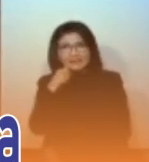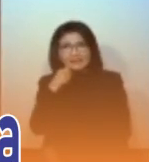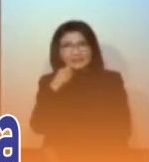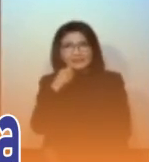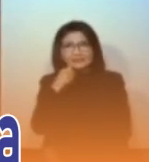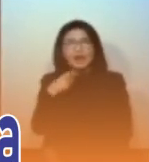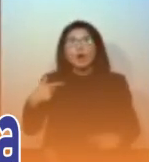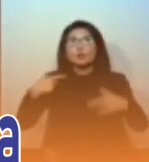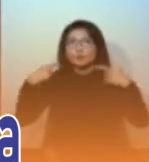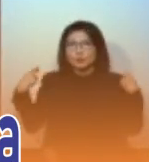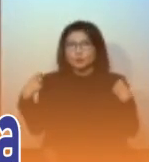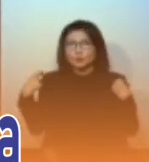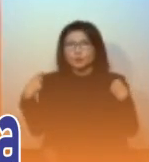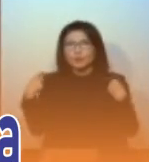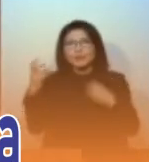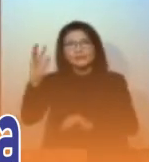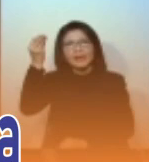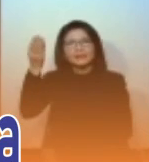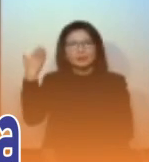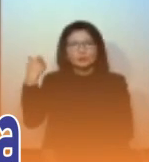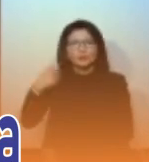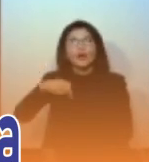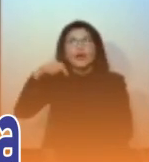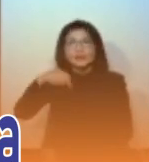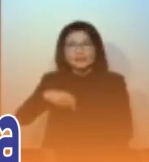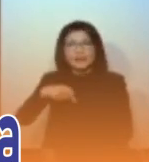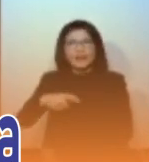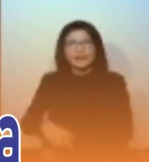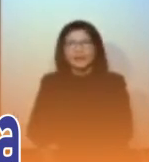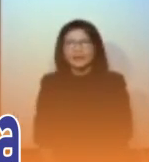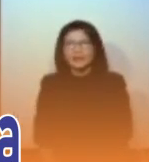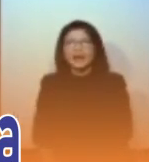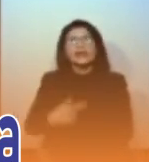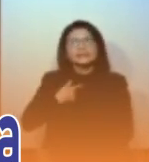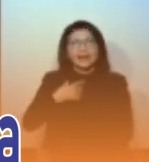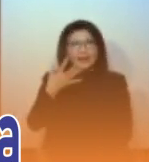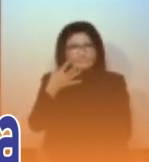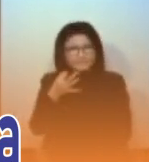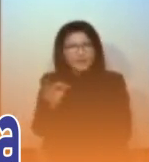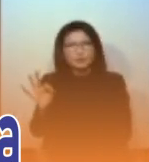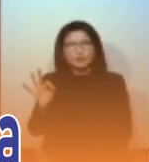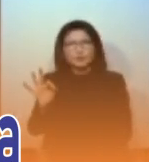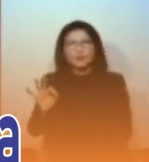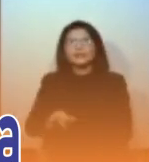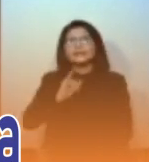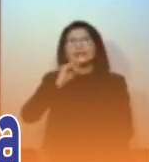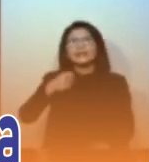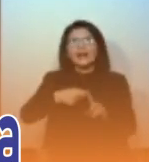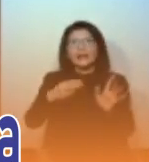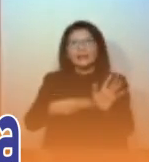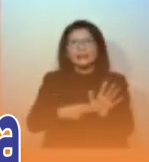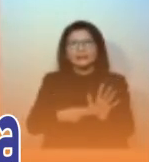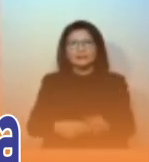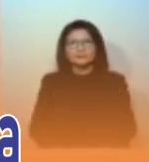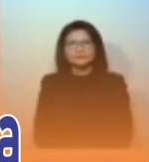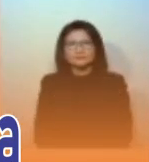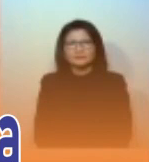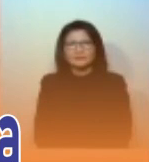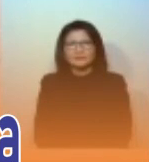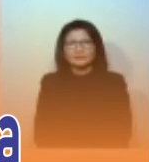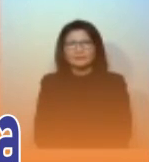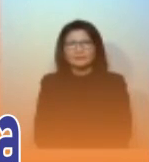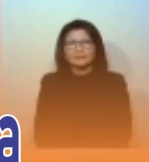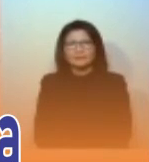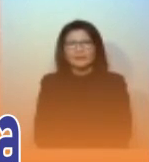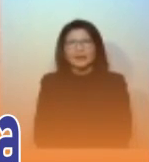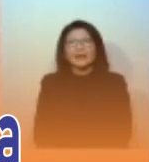kota. Dan hari ini menjadi isu publik, saya barusan dari IKN. Mas Anies, dengan